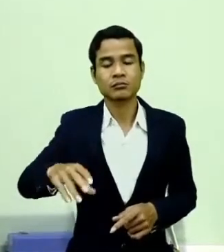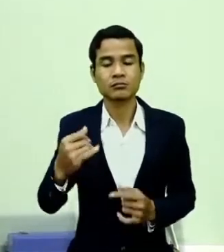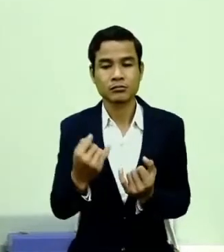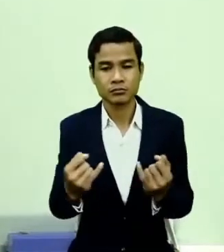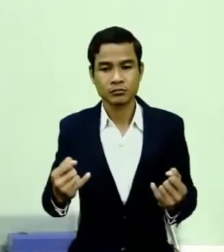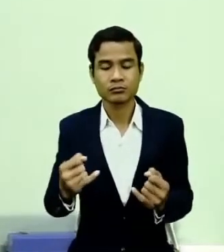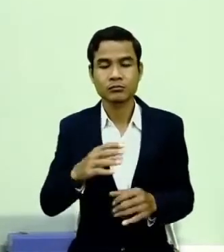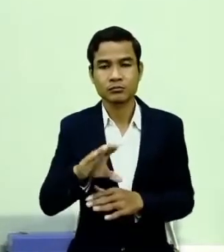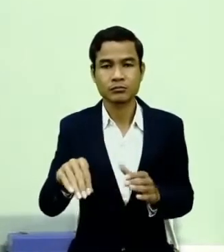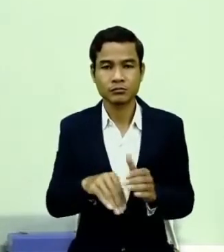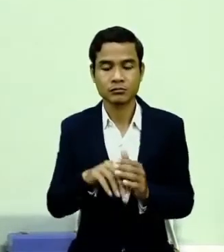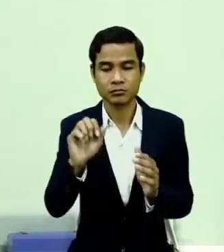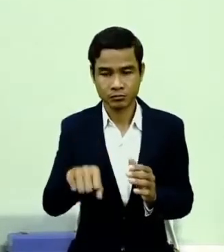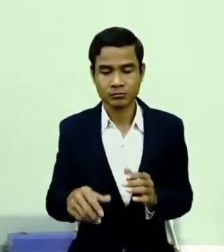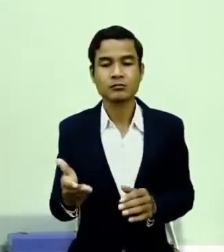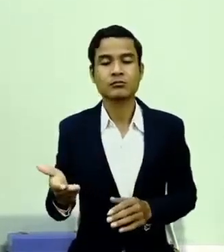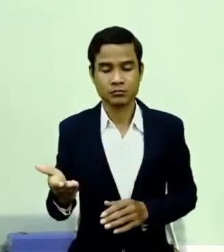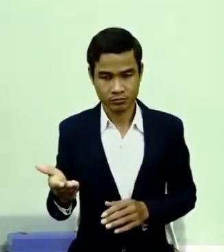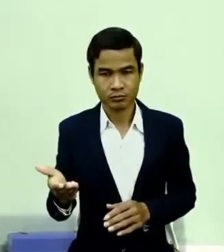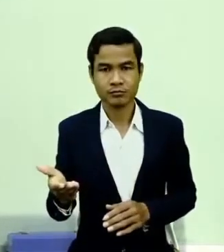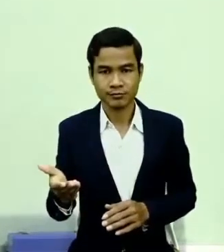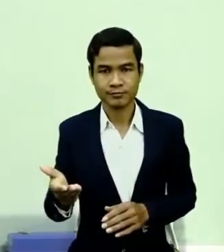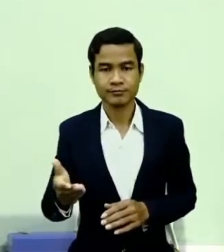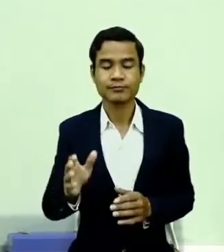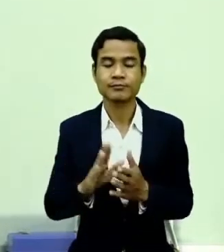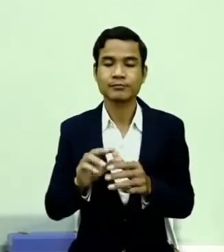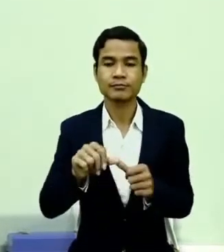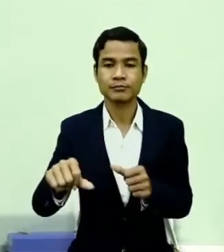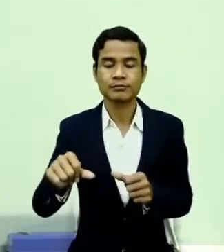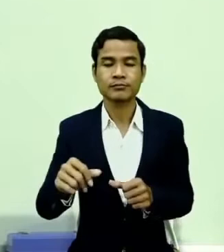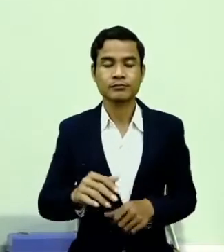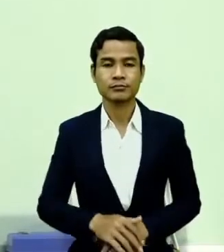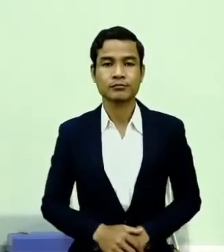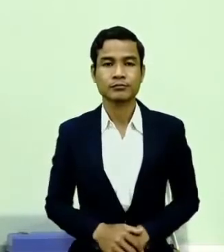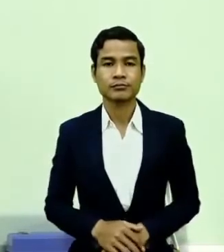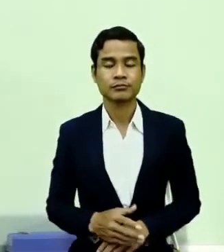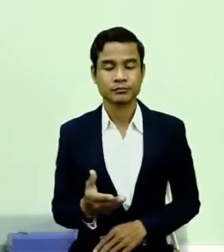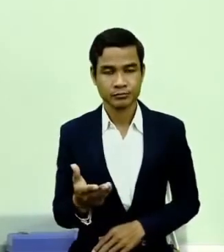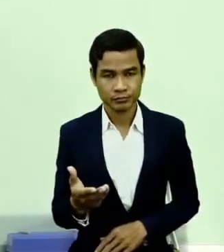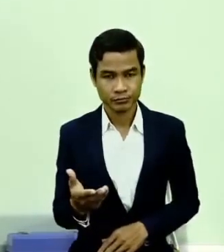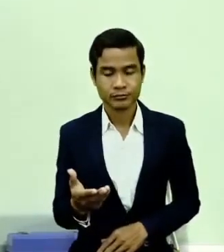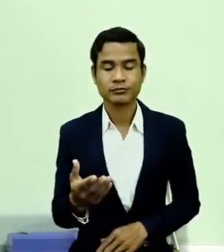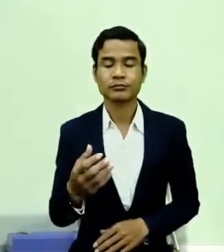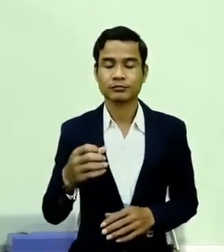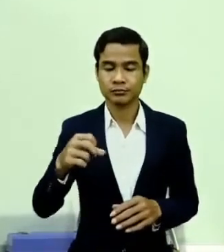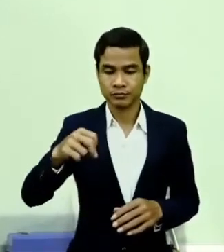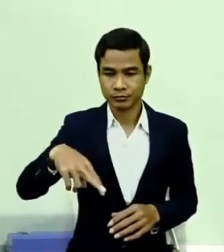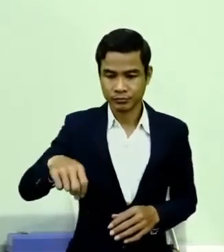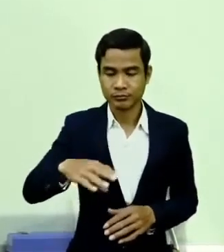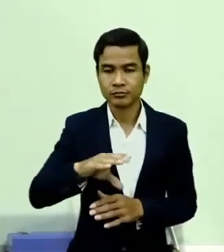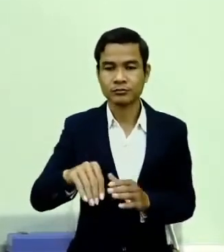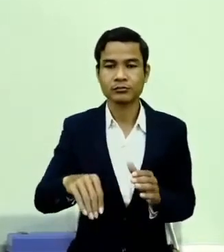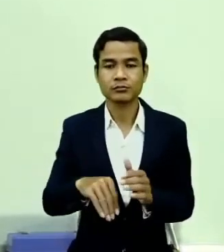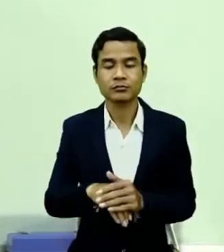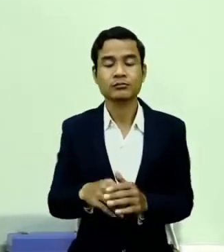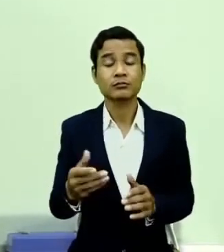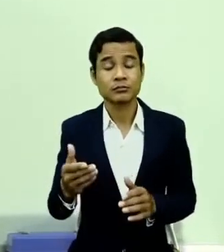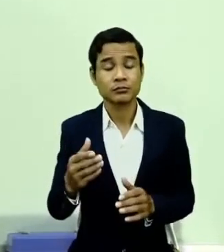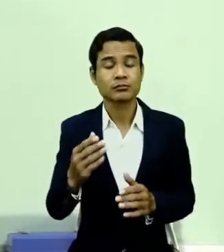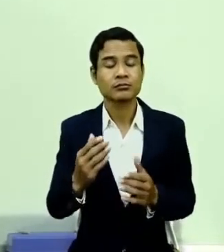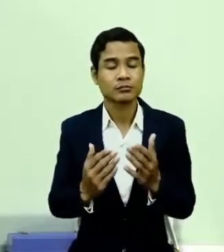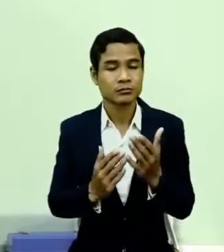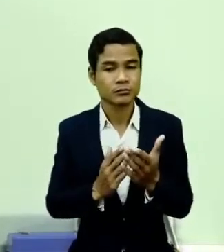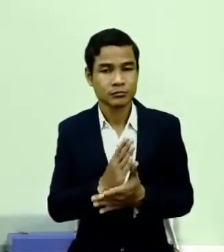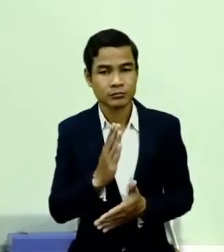cốn tiền ốc khỉa chà to một tiệt châm pua តម្រូវការទាំងអស់ជាសិទ្ធដែរឬទេ